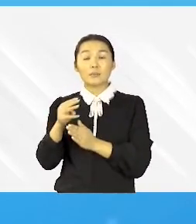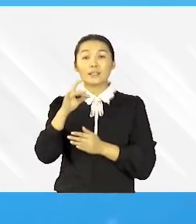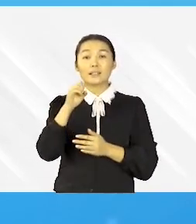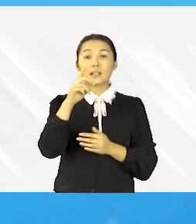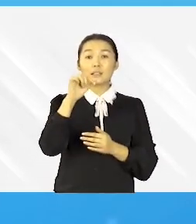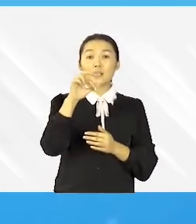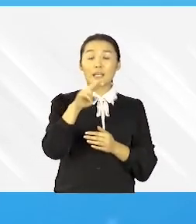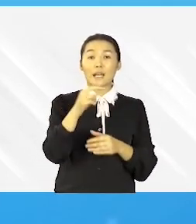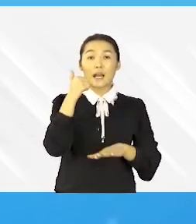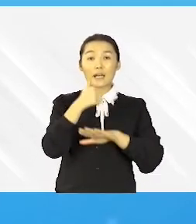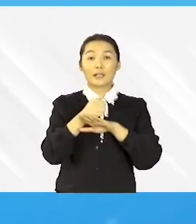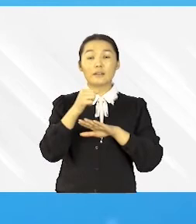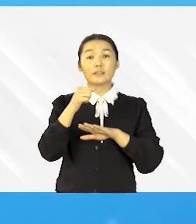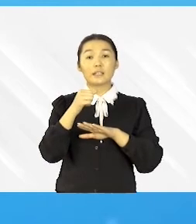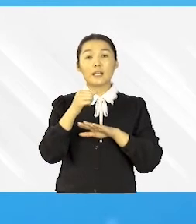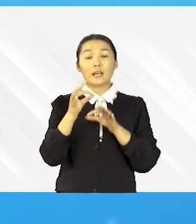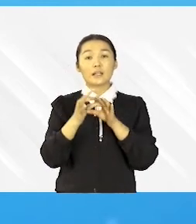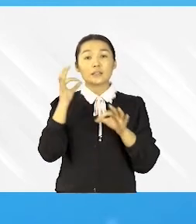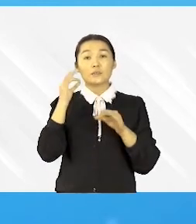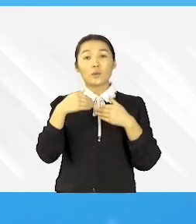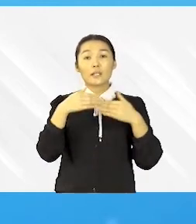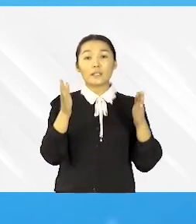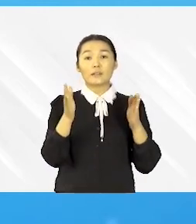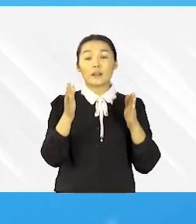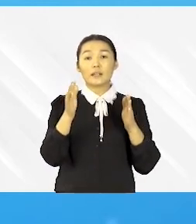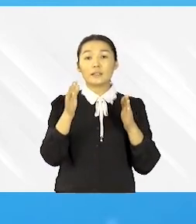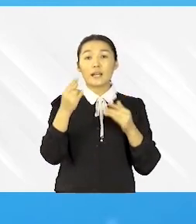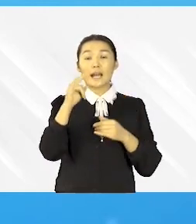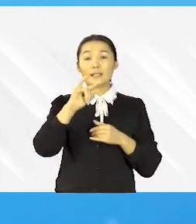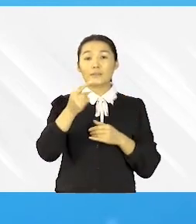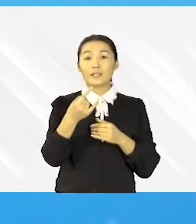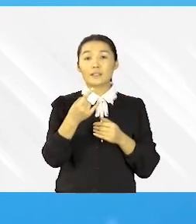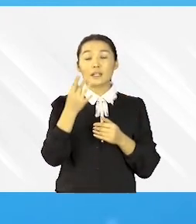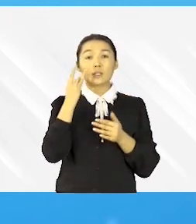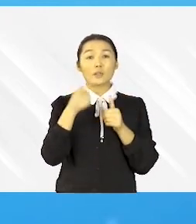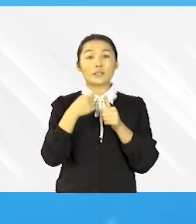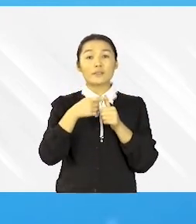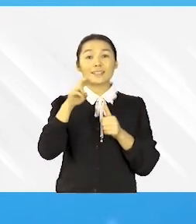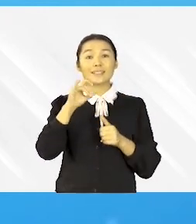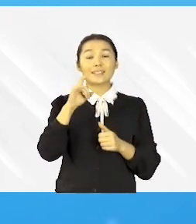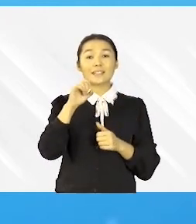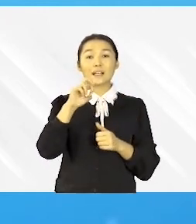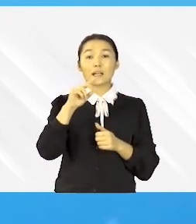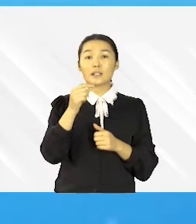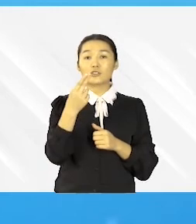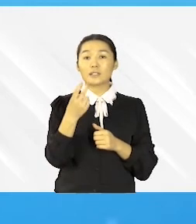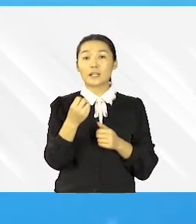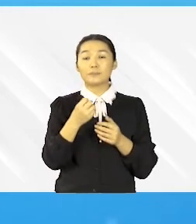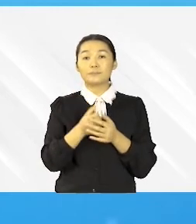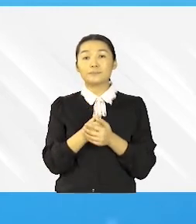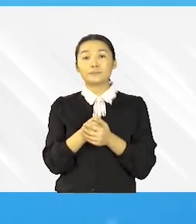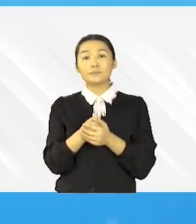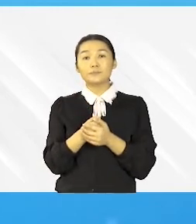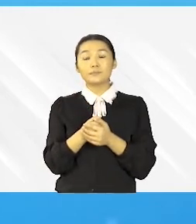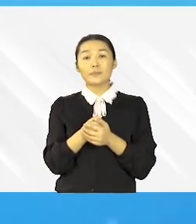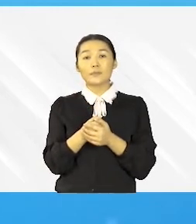трахейный ствол открывается наружу отверстием, которое называется дыхальцем. Кислород, поступающий в систему трахей, диффундирует в